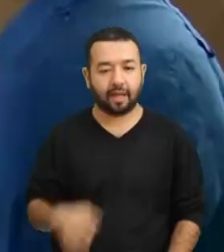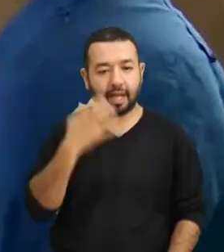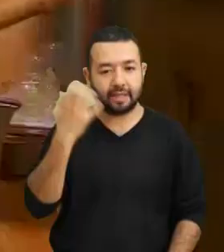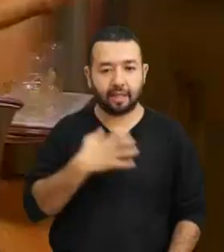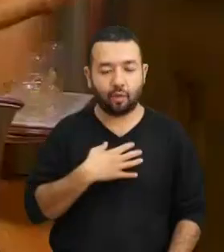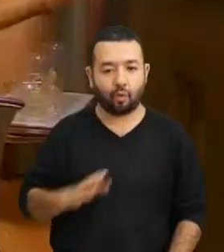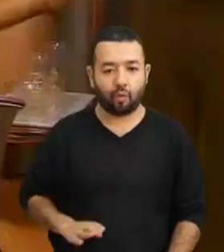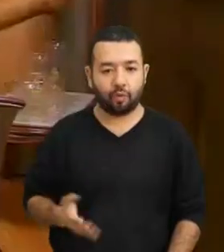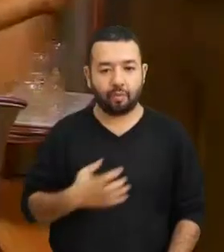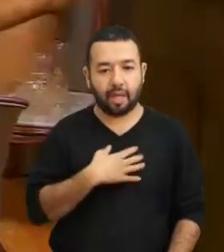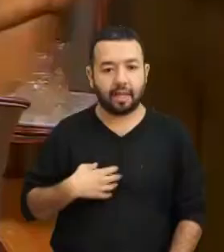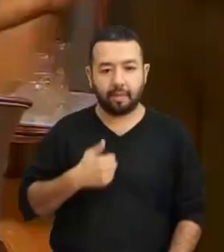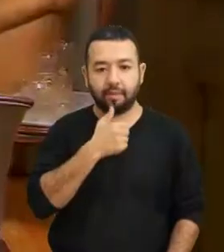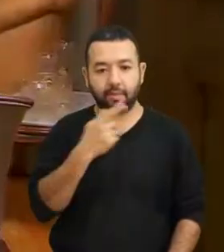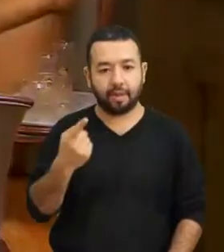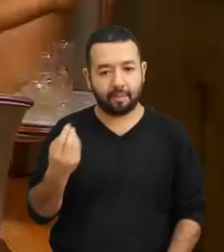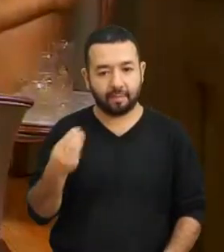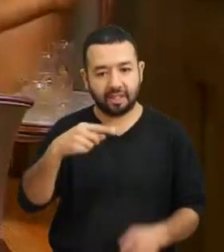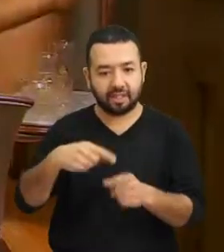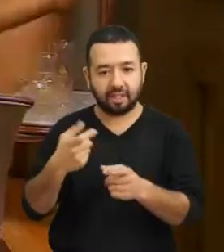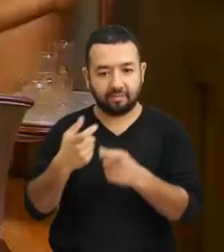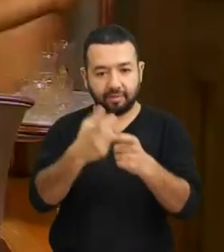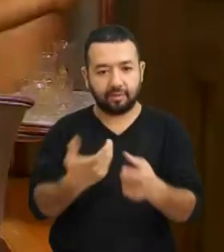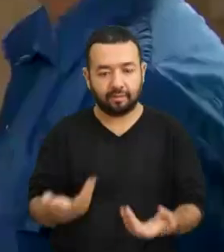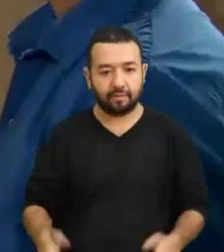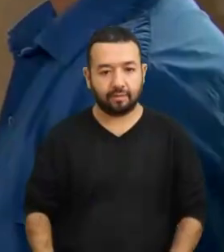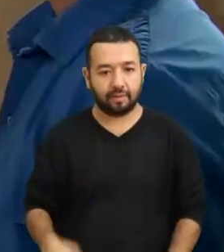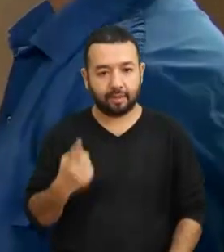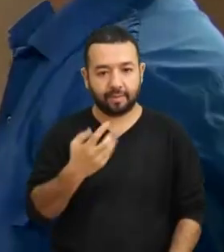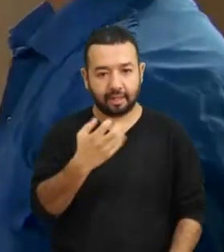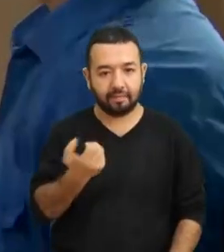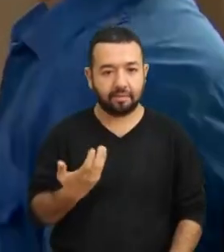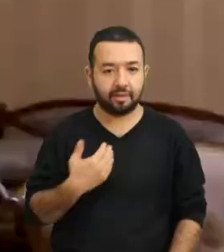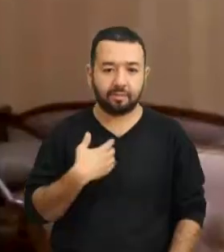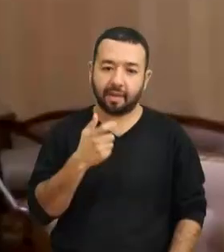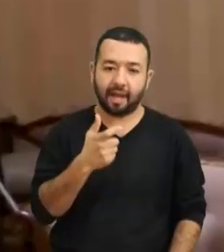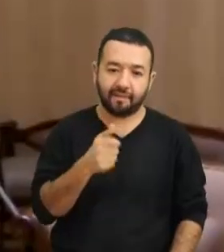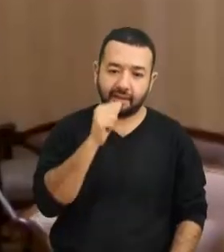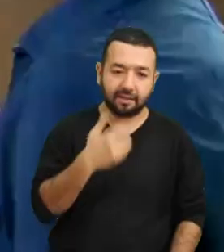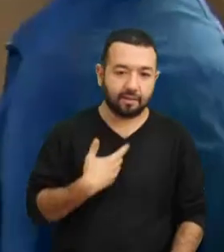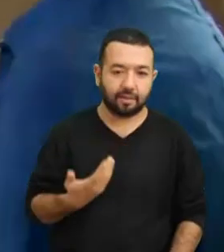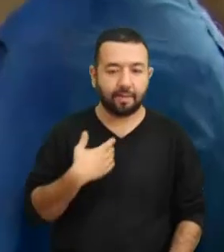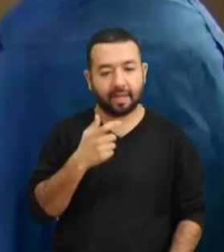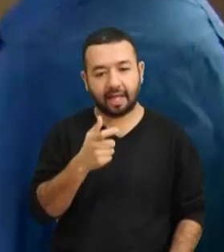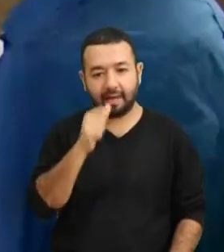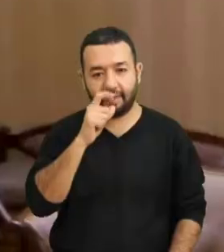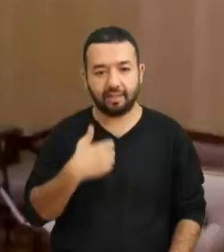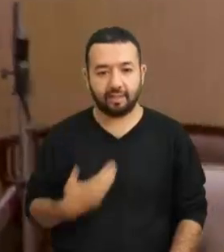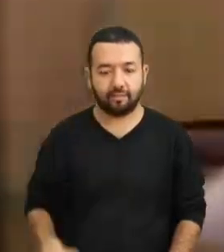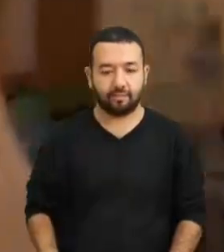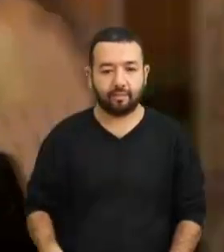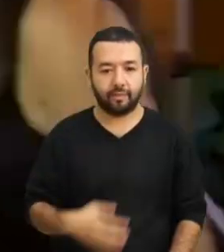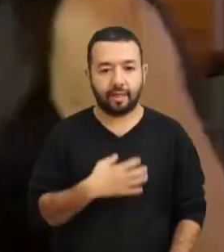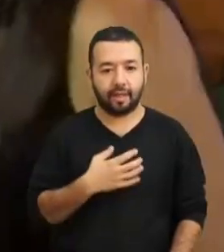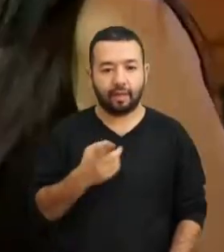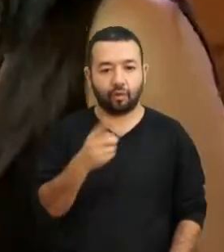oğlum. Annemle babama bir şey ikram edemeyecek miyiz? Hadi. Bir şey alır mısınız efendim? ben bir kahve içerim. Ben de bir kahve alırım.